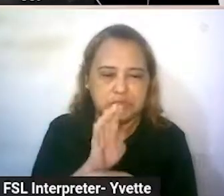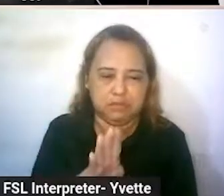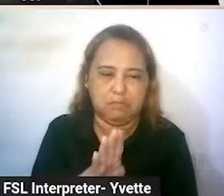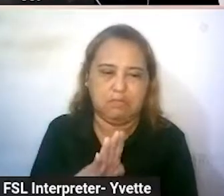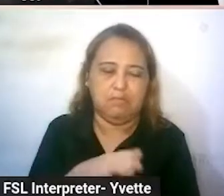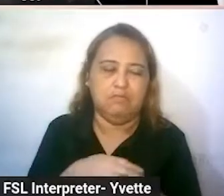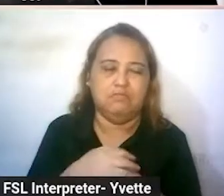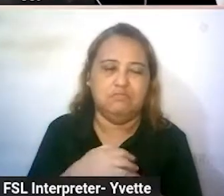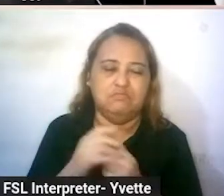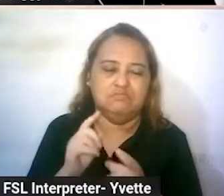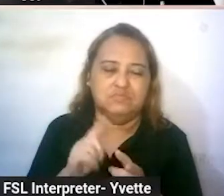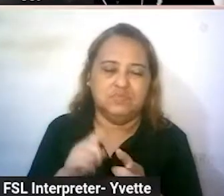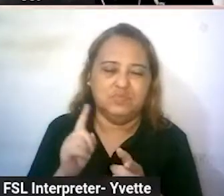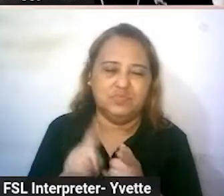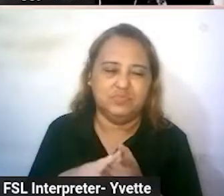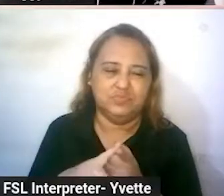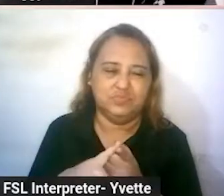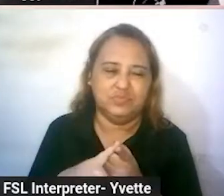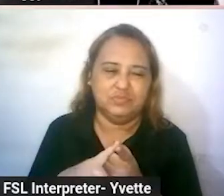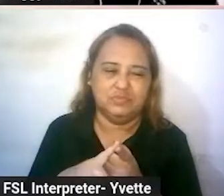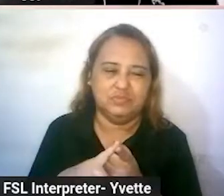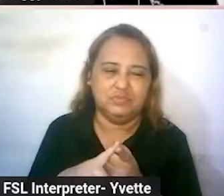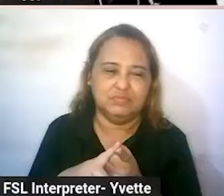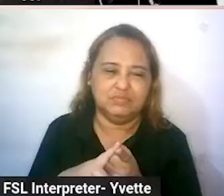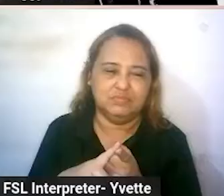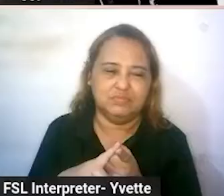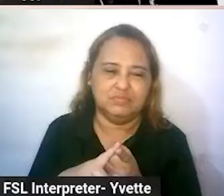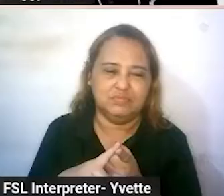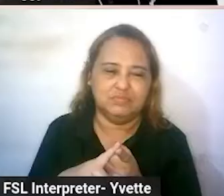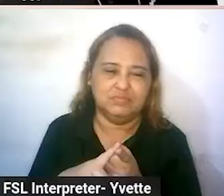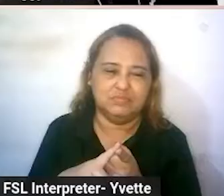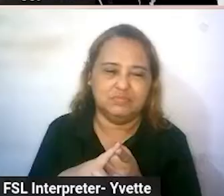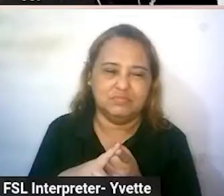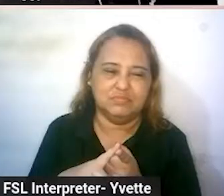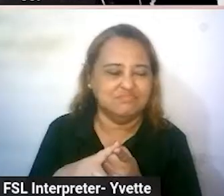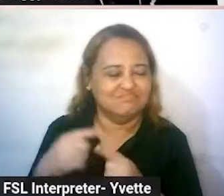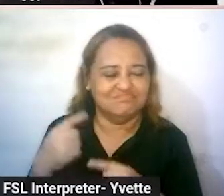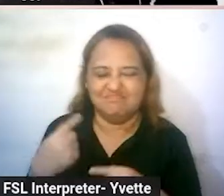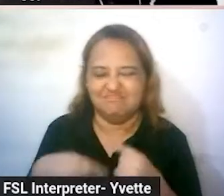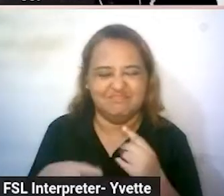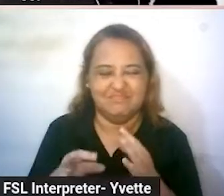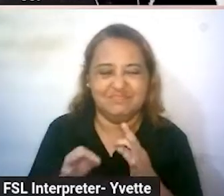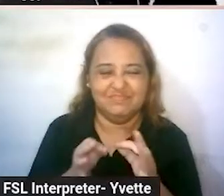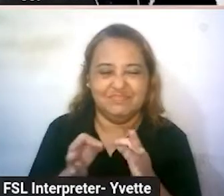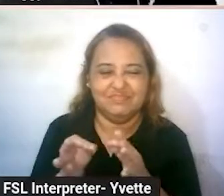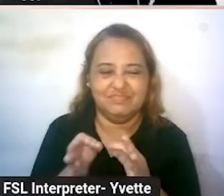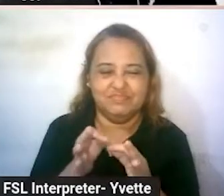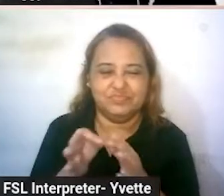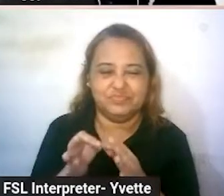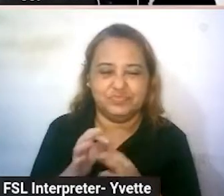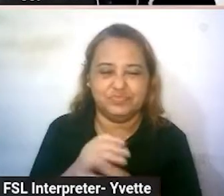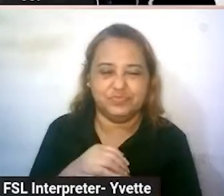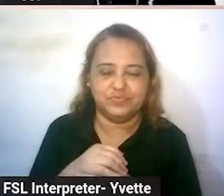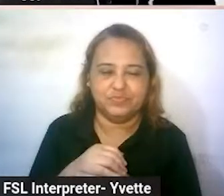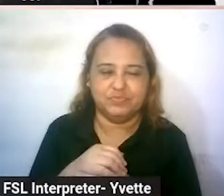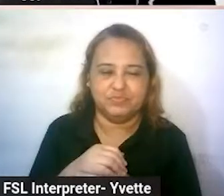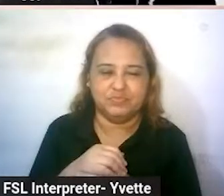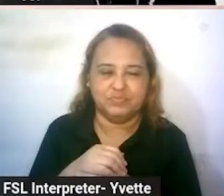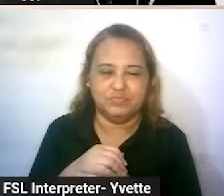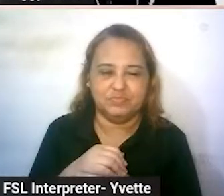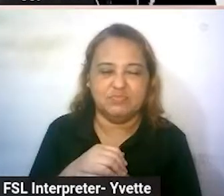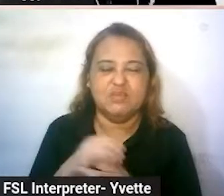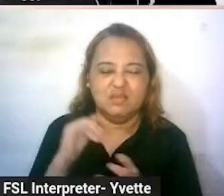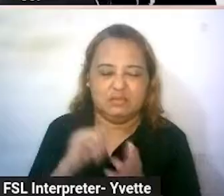then, talagang hindi ko ma-explain eh. Yung ganun pala ang